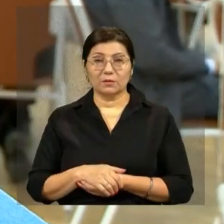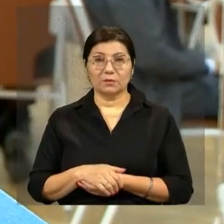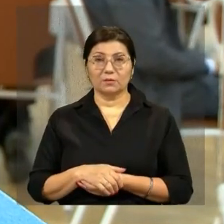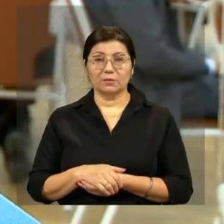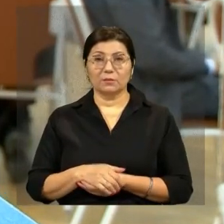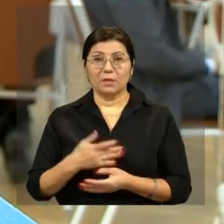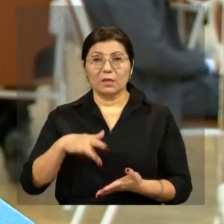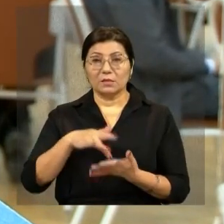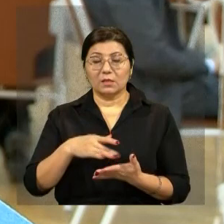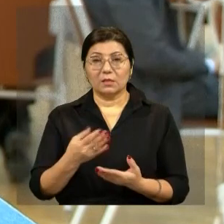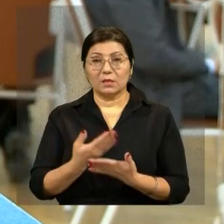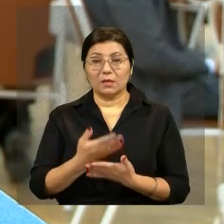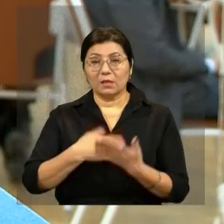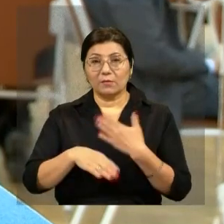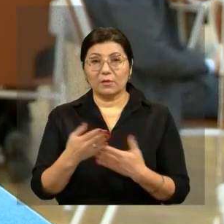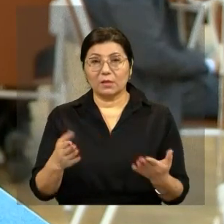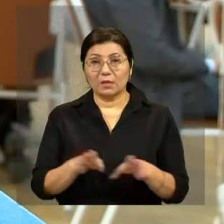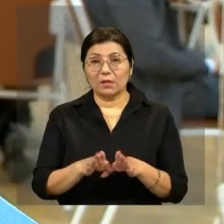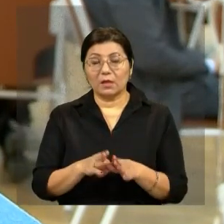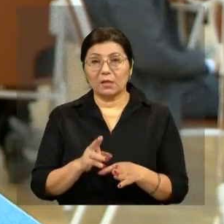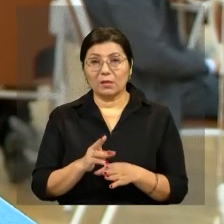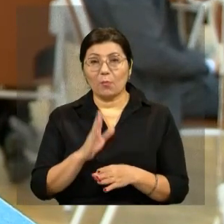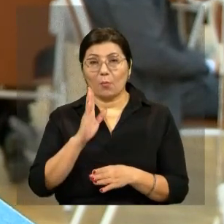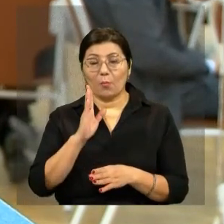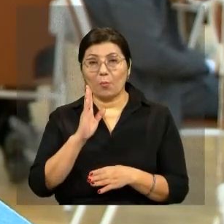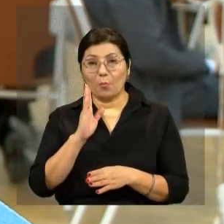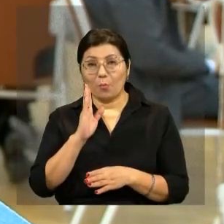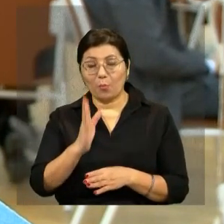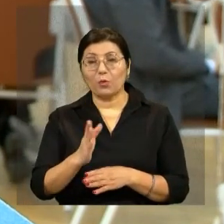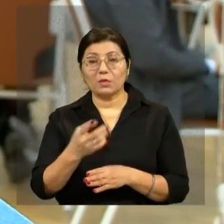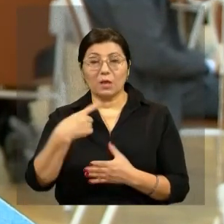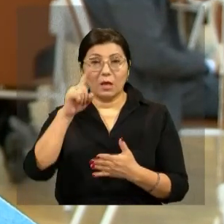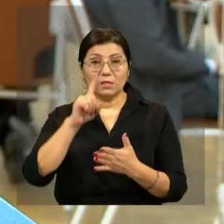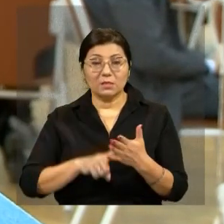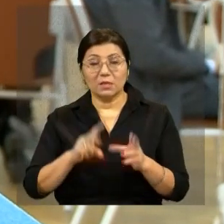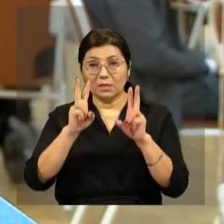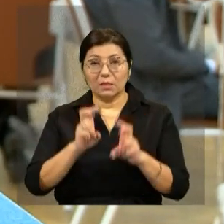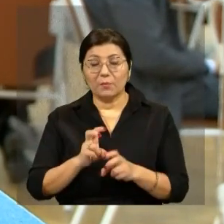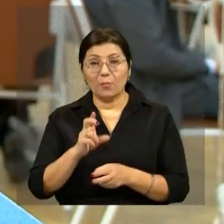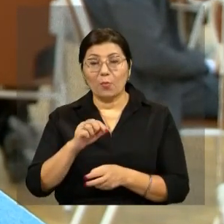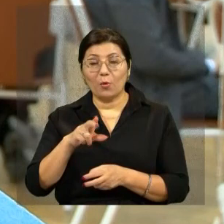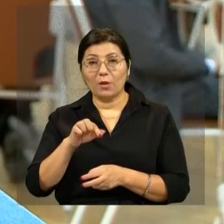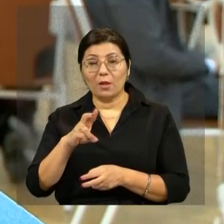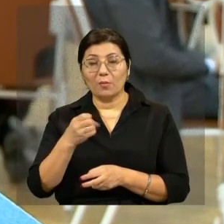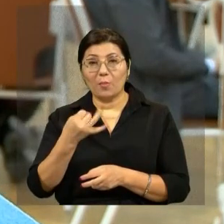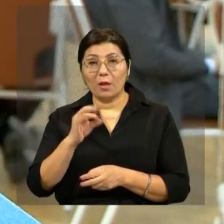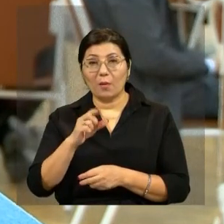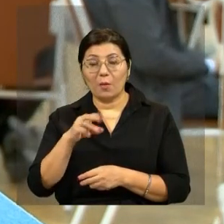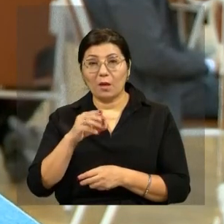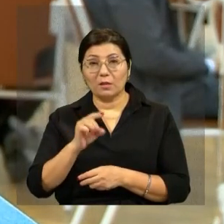помощь центру инвалидов, такие как Балашака Синдам, находится на Бокинбай Батыра.